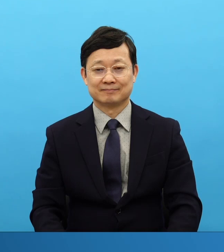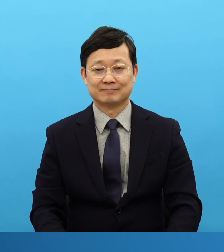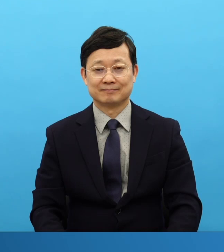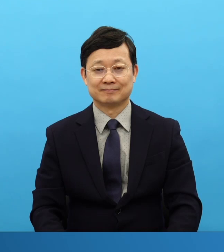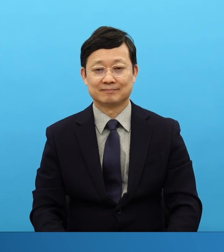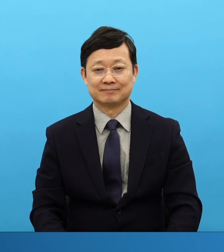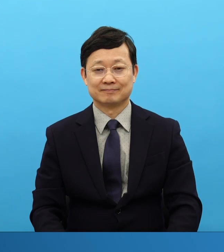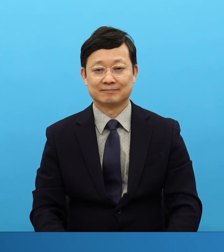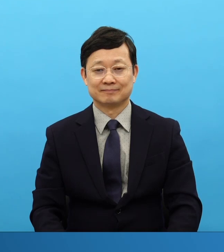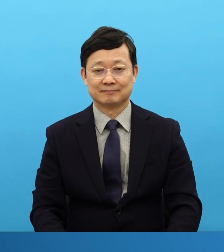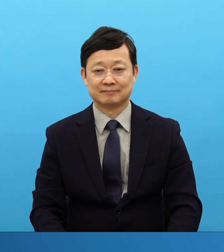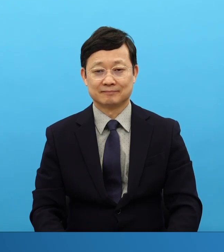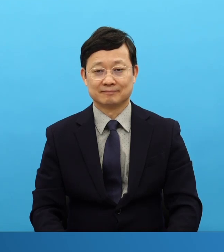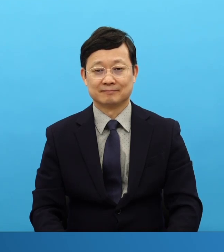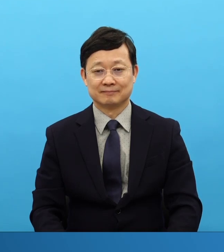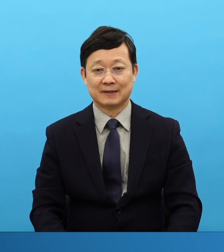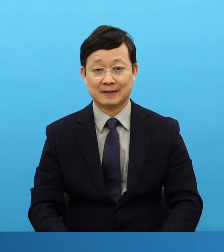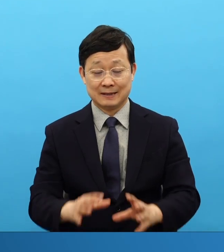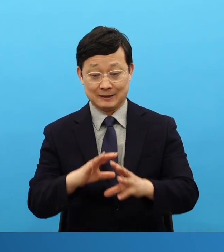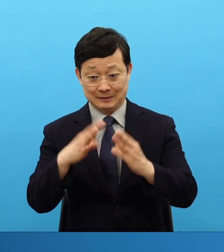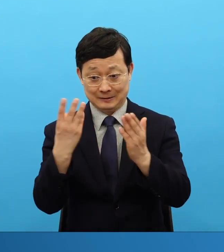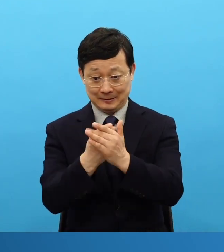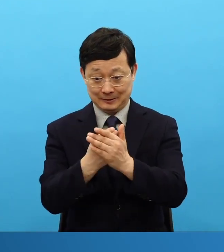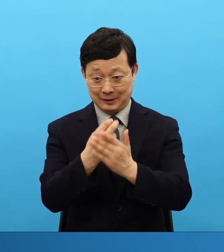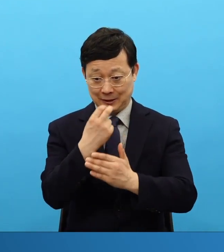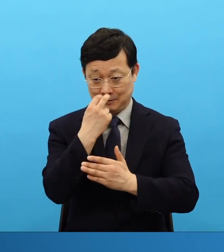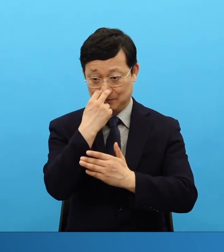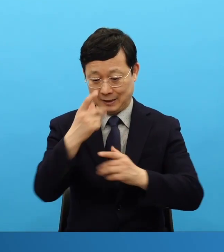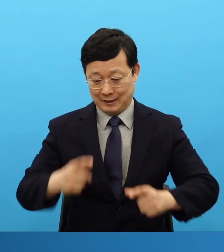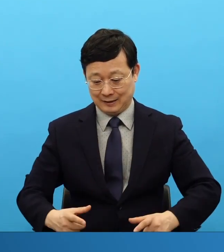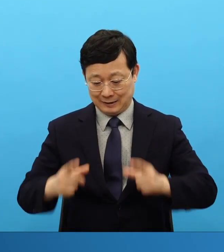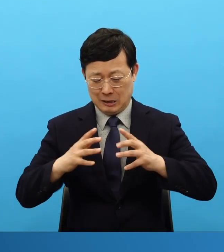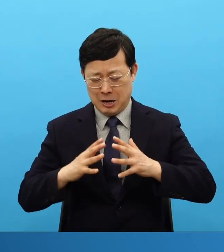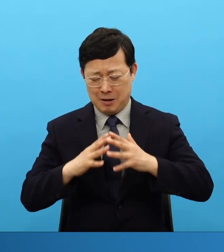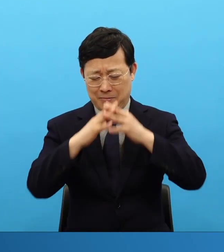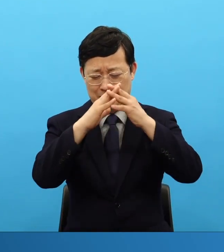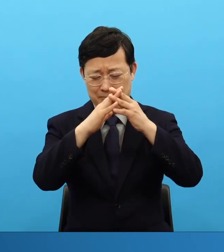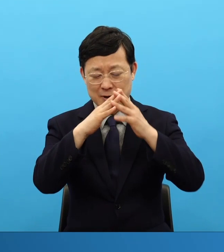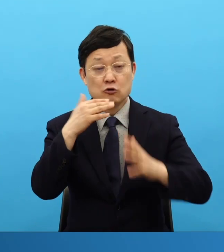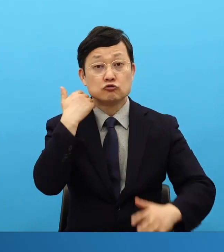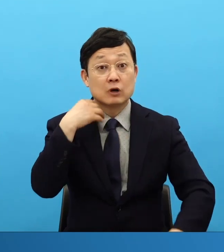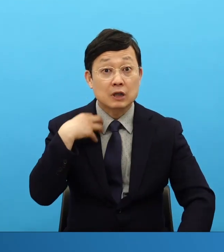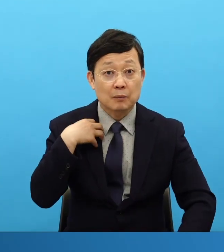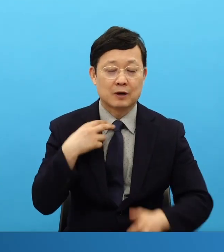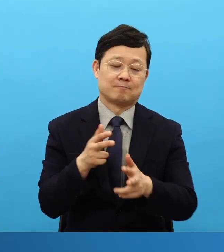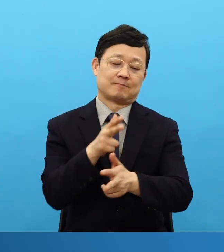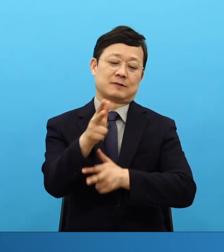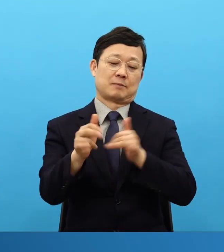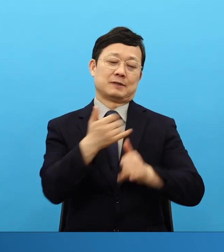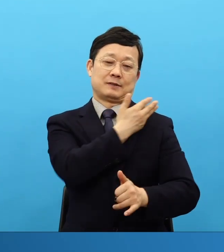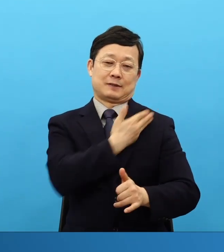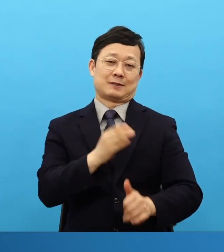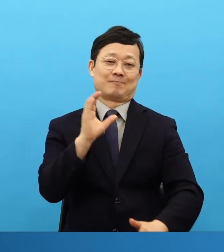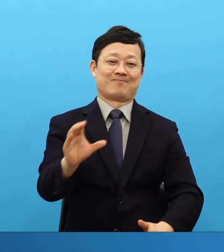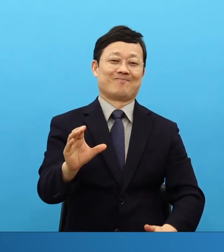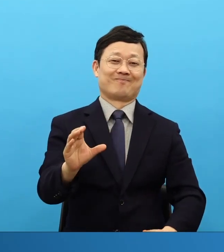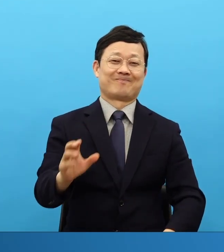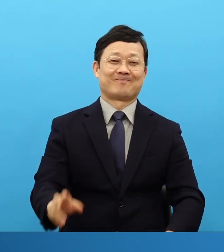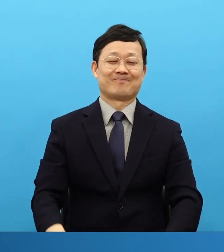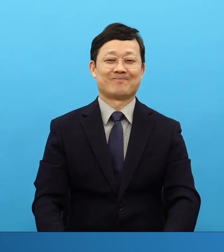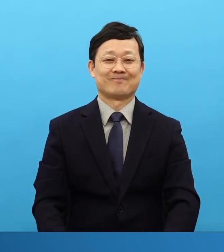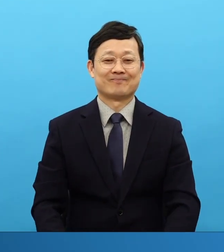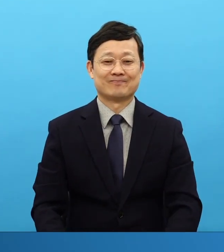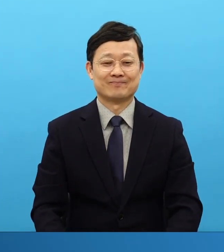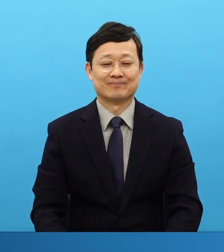야, 우리가 하는 거죠. 산업인이다. And the business people are us. We are the ones who raise up these absolute partisans. 그리고